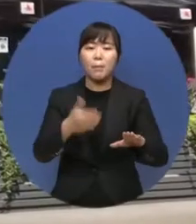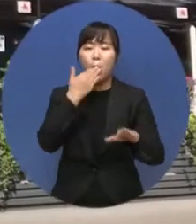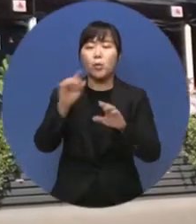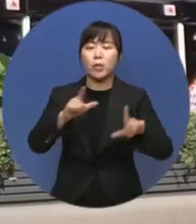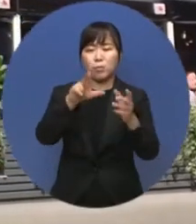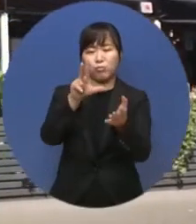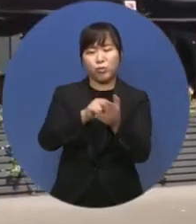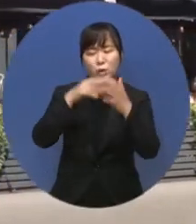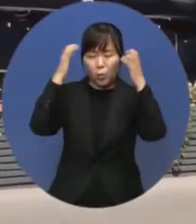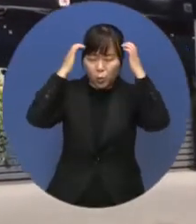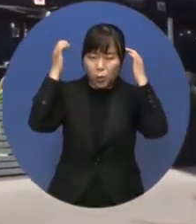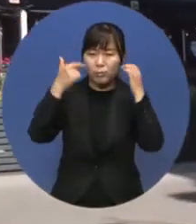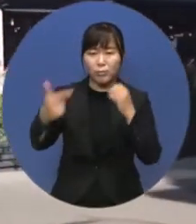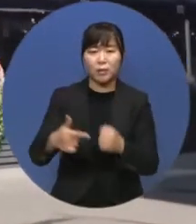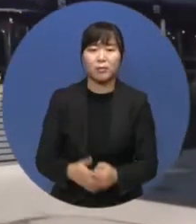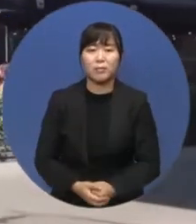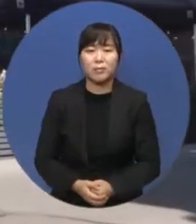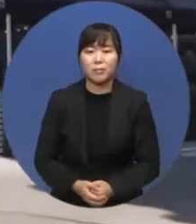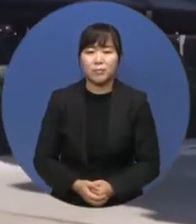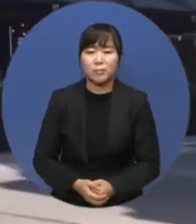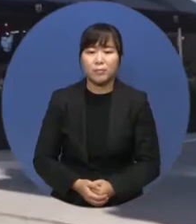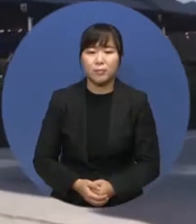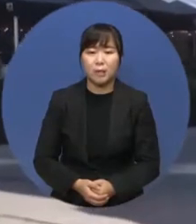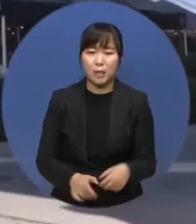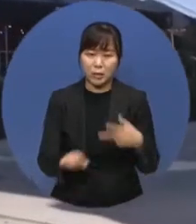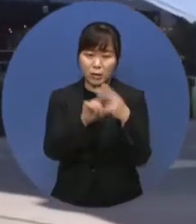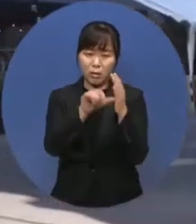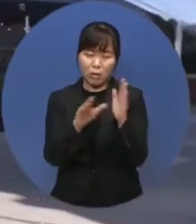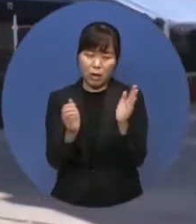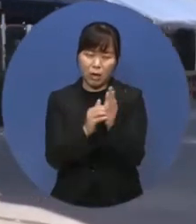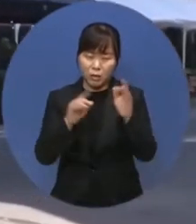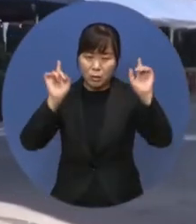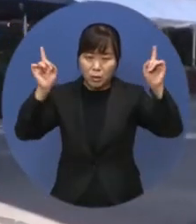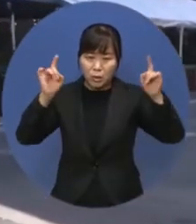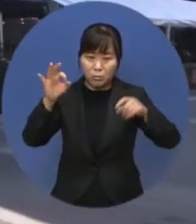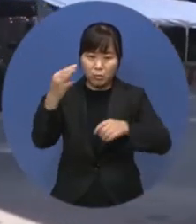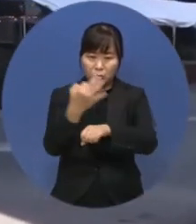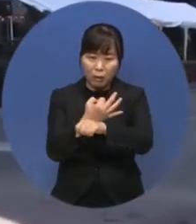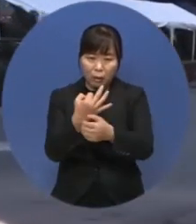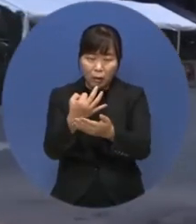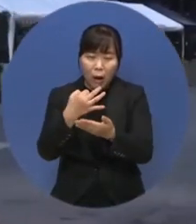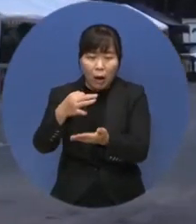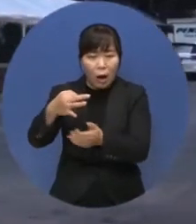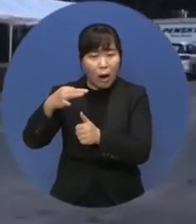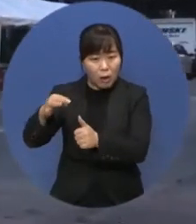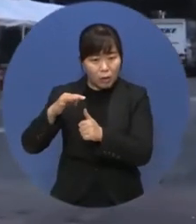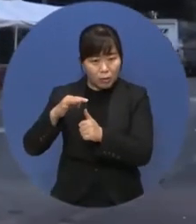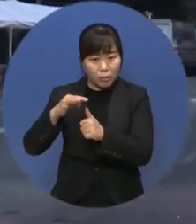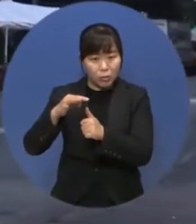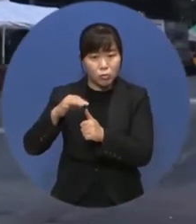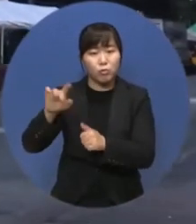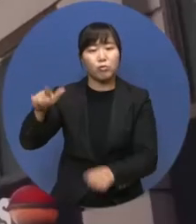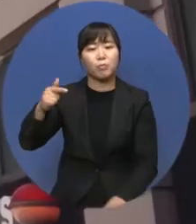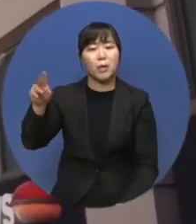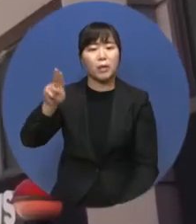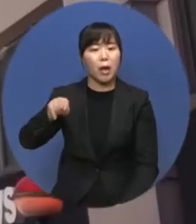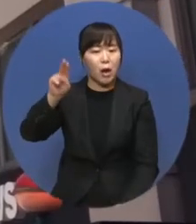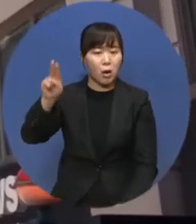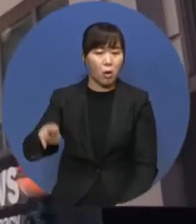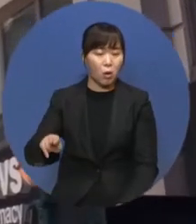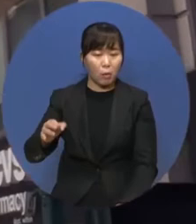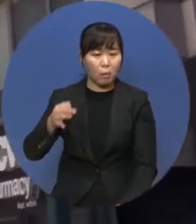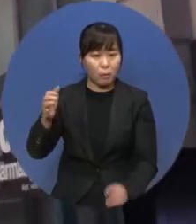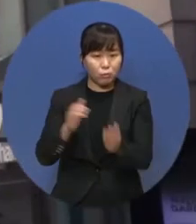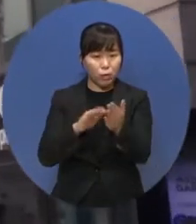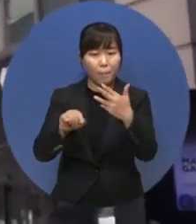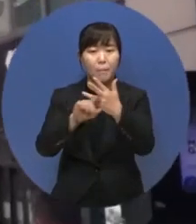문제로 고통받고 있습니다 7월까지 실업수당 위에 매주 추가로 집을 내던 연방 fpu 쓰 $600 를 지금 이